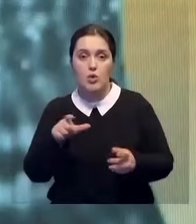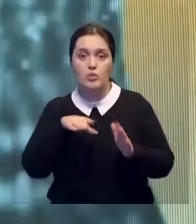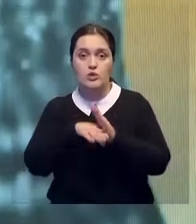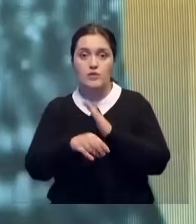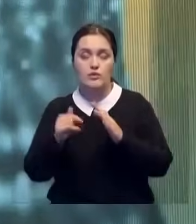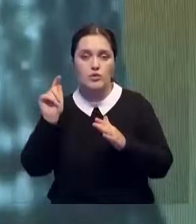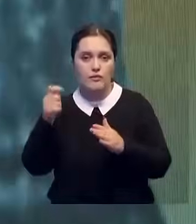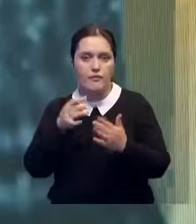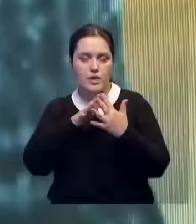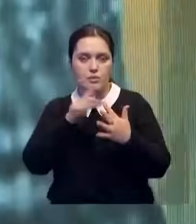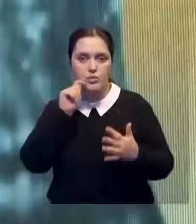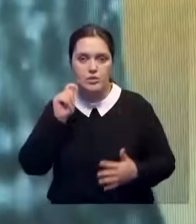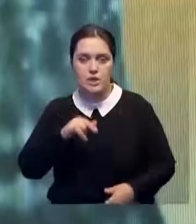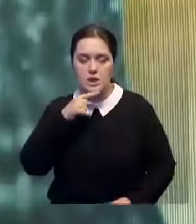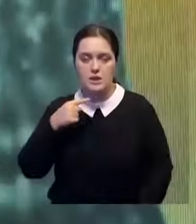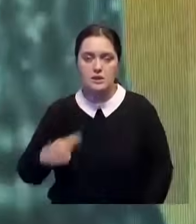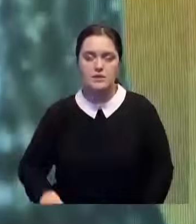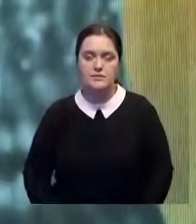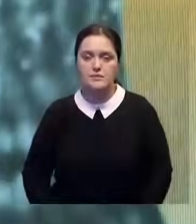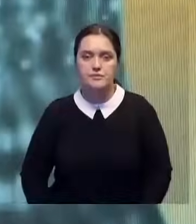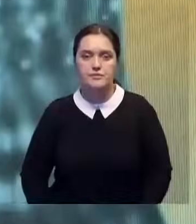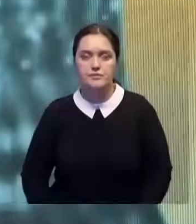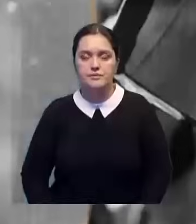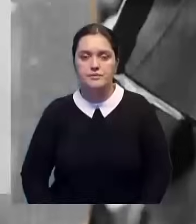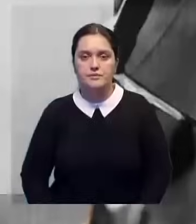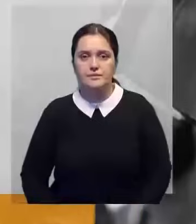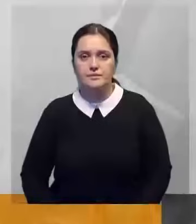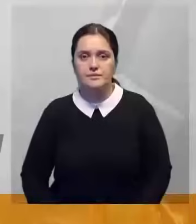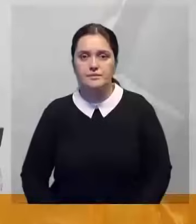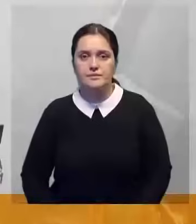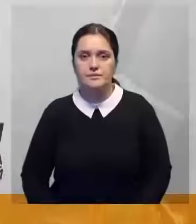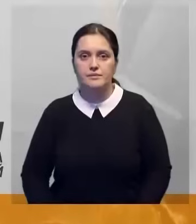блок, учитывая геополитическую ситуацию в мире.